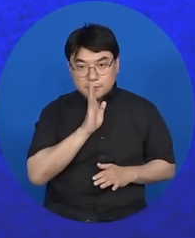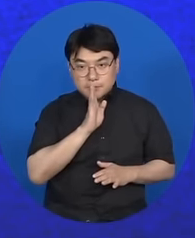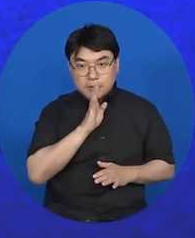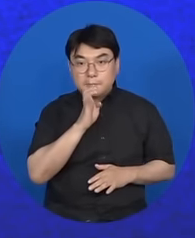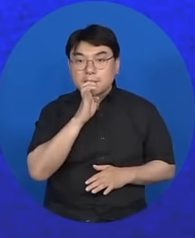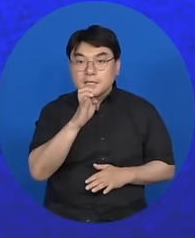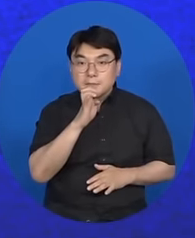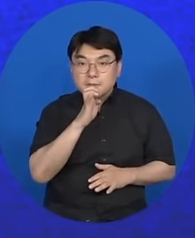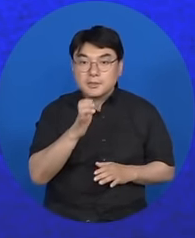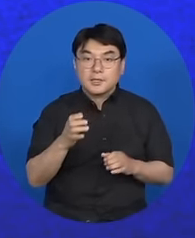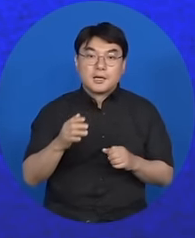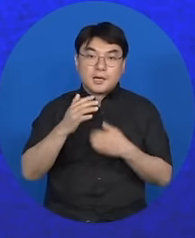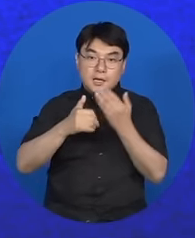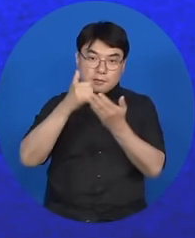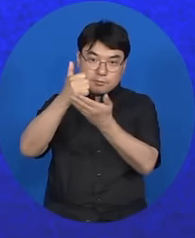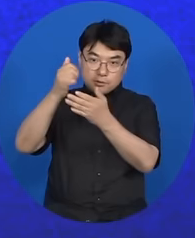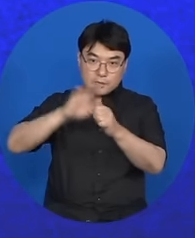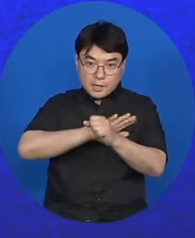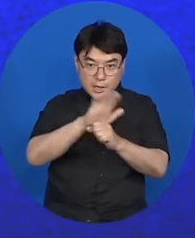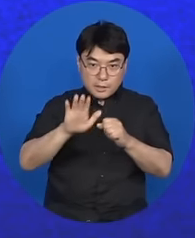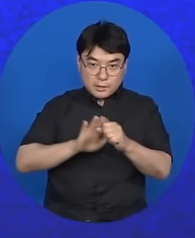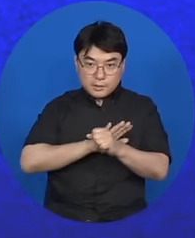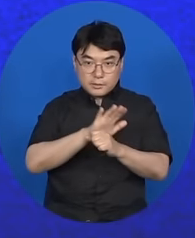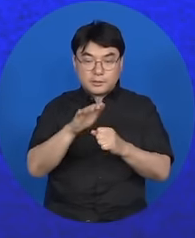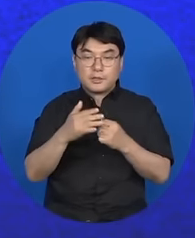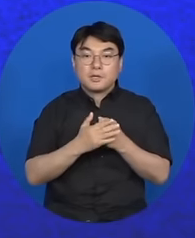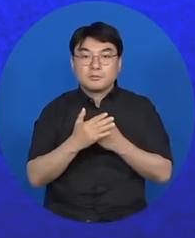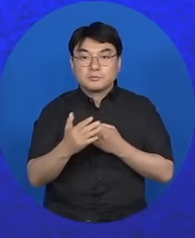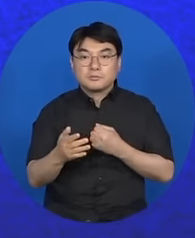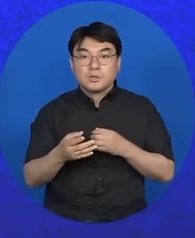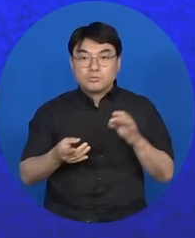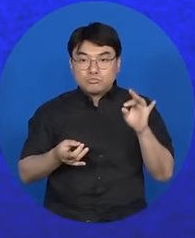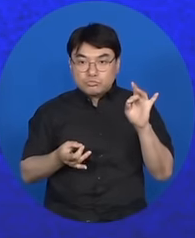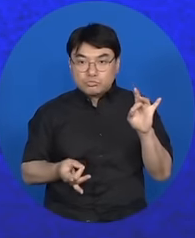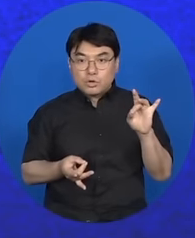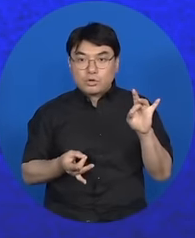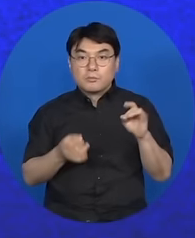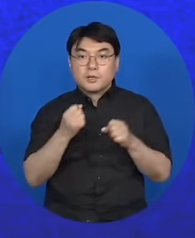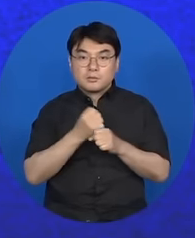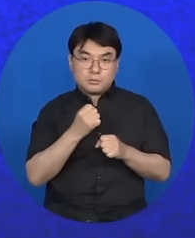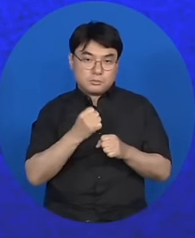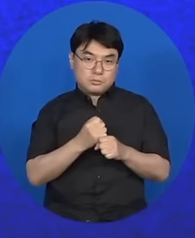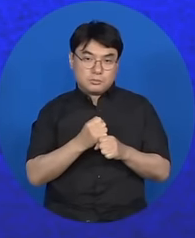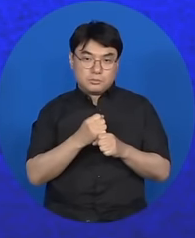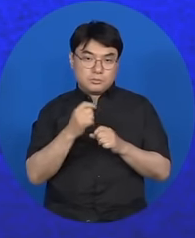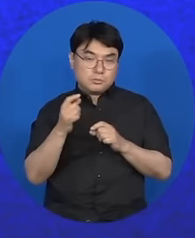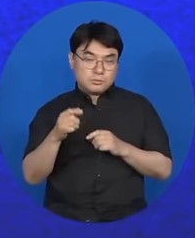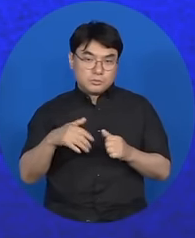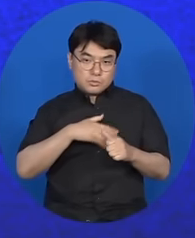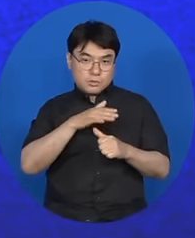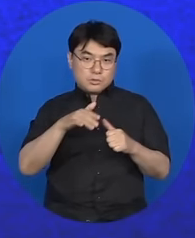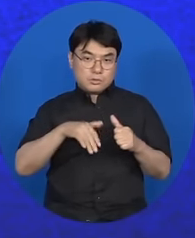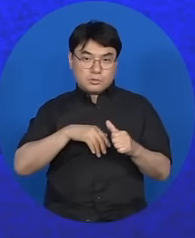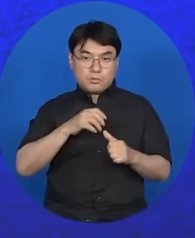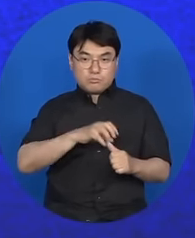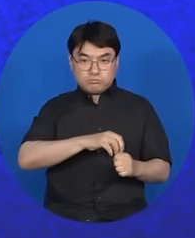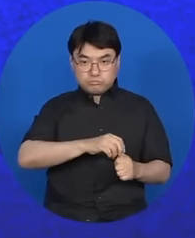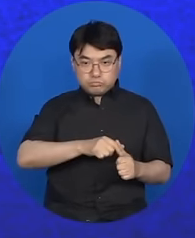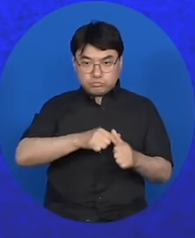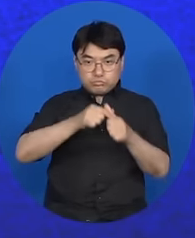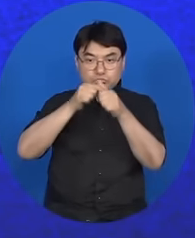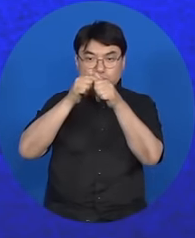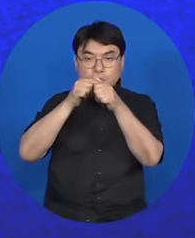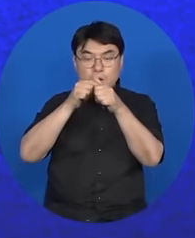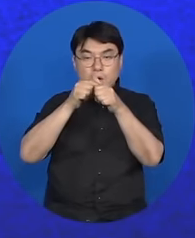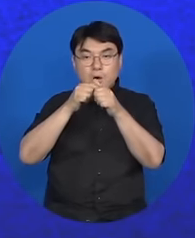사랑하셔서 사람이 우상화되는 그 상황과 유혹에서 그를 건져내어서 아무도